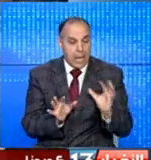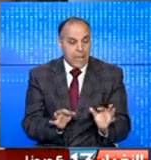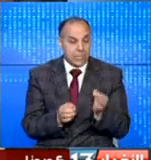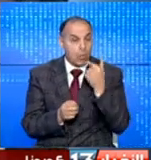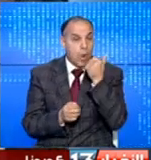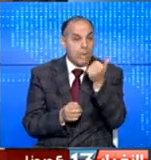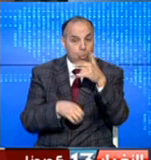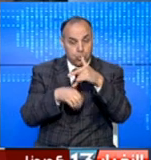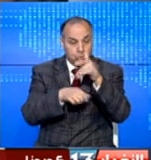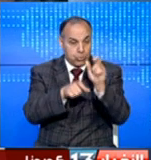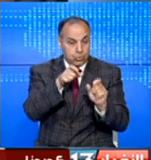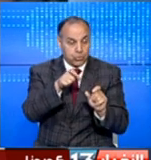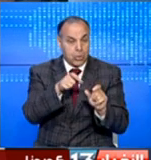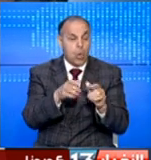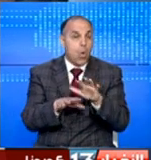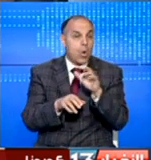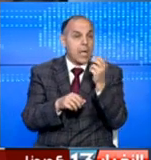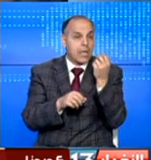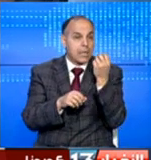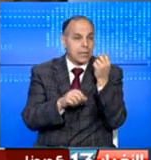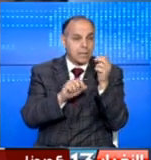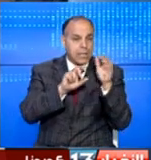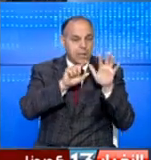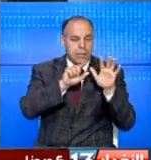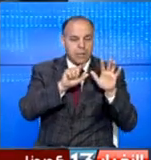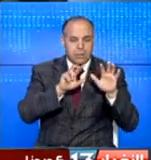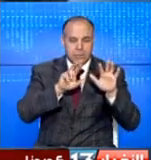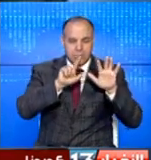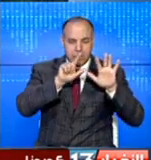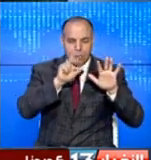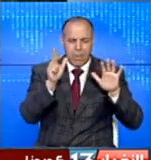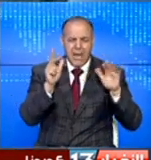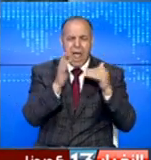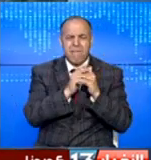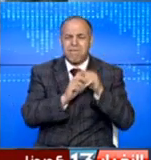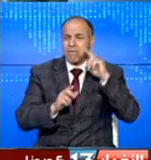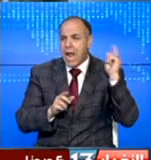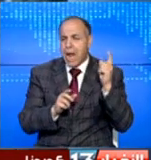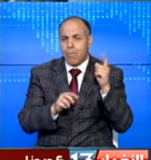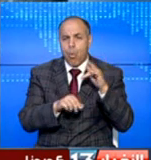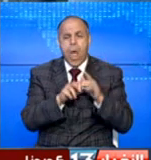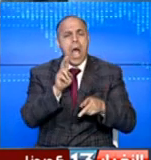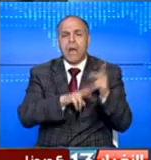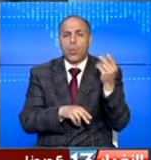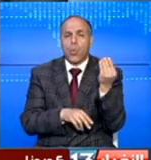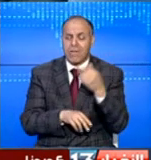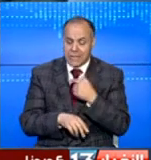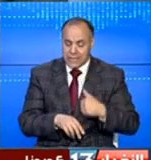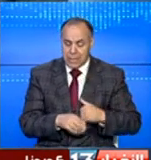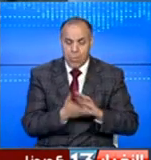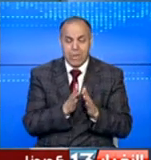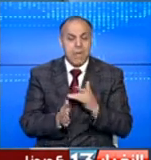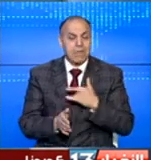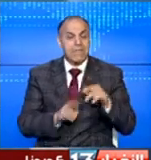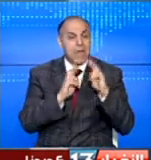أن عدد المصابين بالفيروس بلغ 78,000 حالة حول العالم معظمها في الصين. ولم تستبعد منظمة